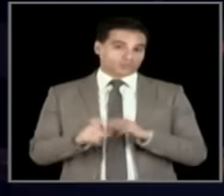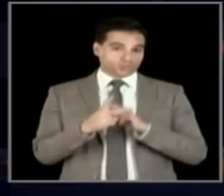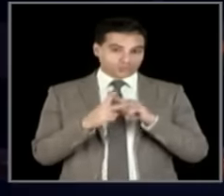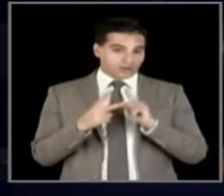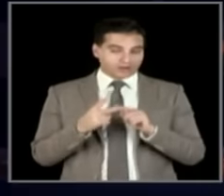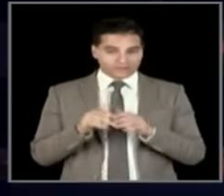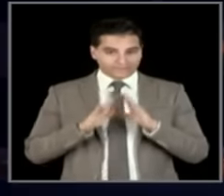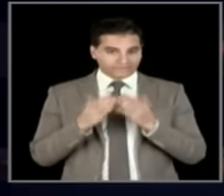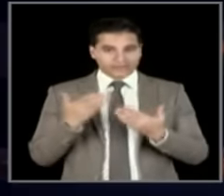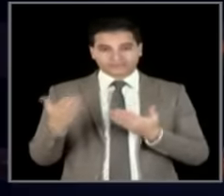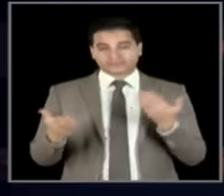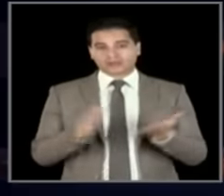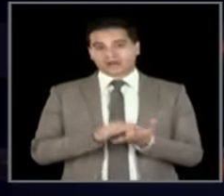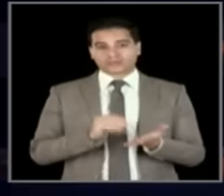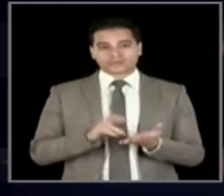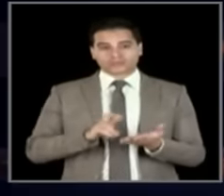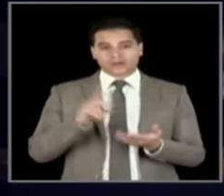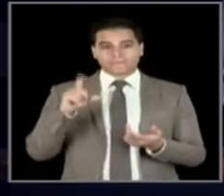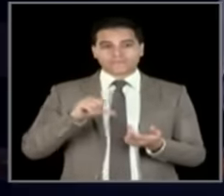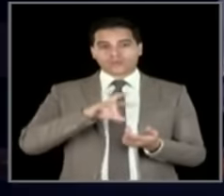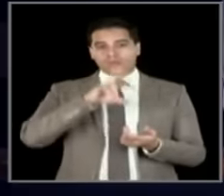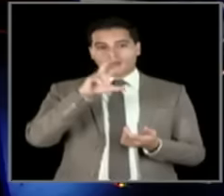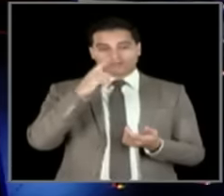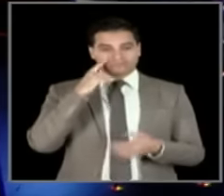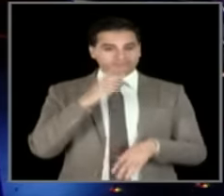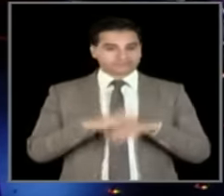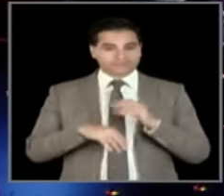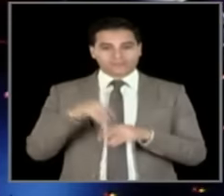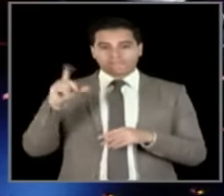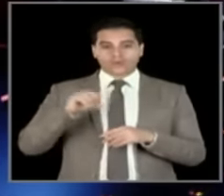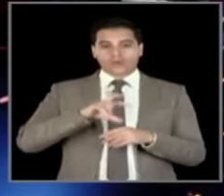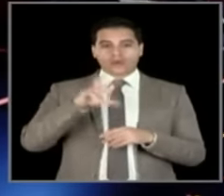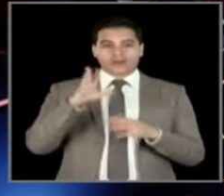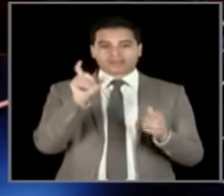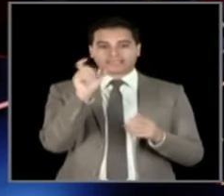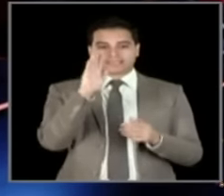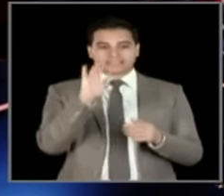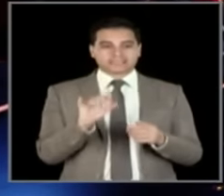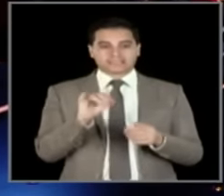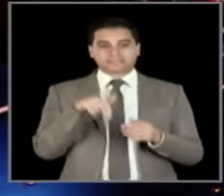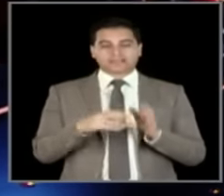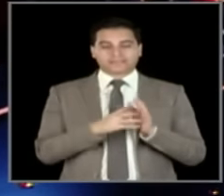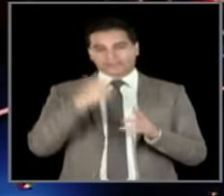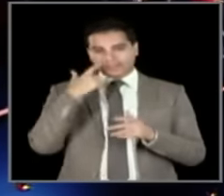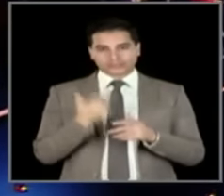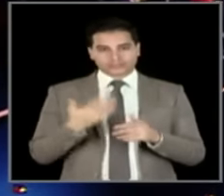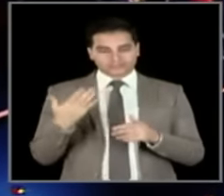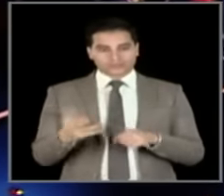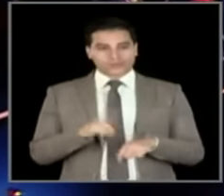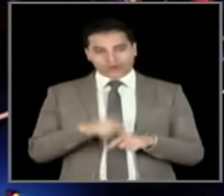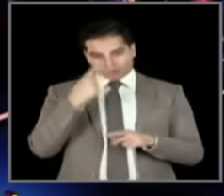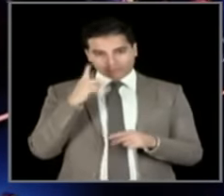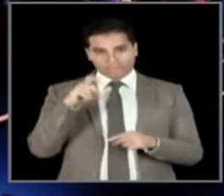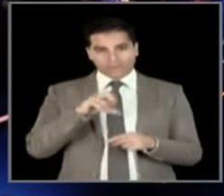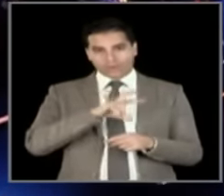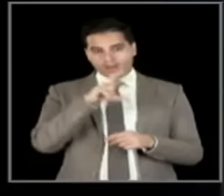سؤالين لكل فريق، وأول سؤال بولا. تفضل يا بولا. بولا نسيم من جامعة عين شمس، وهنشوف